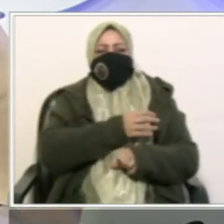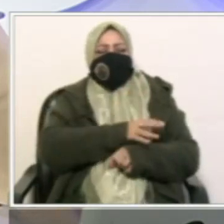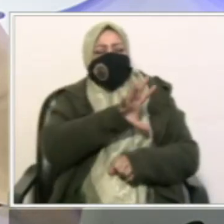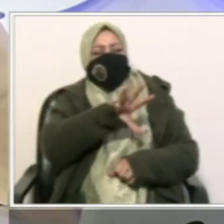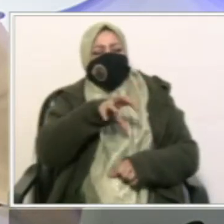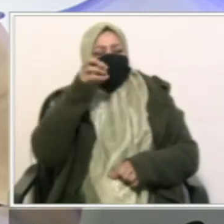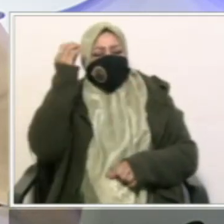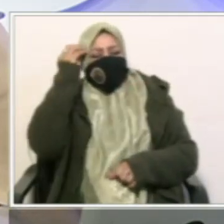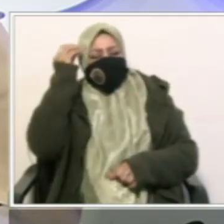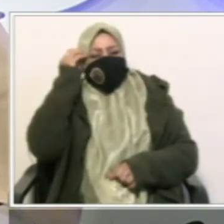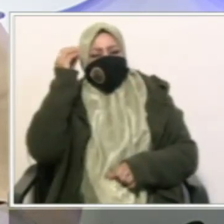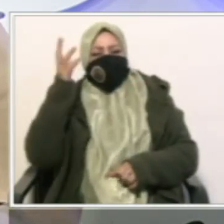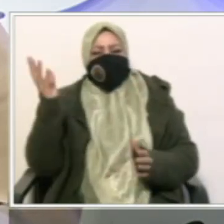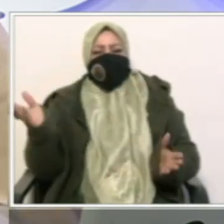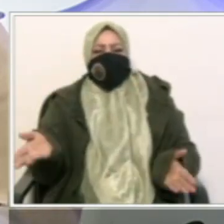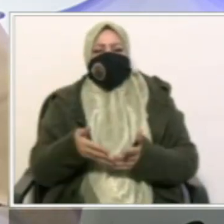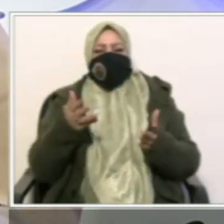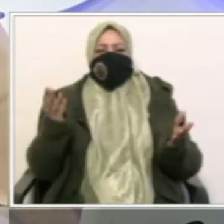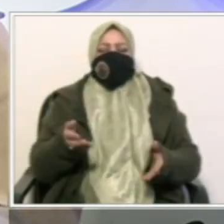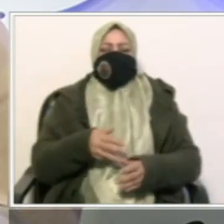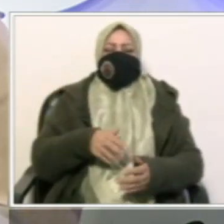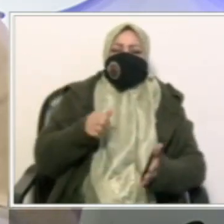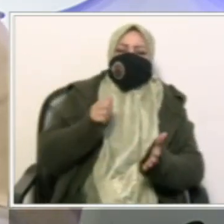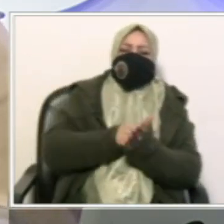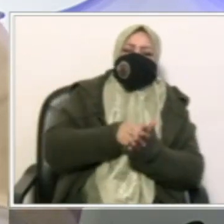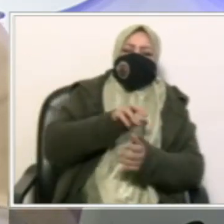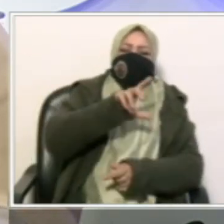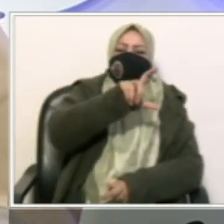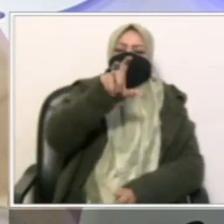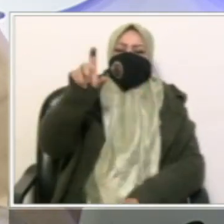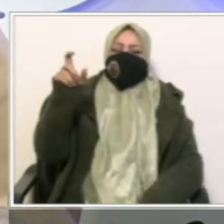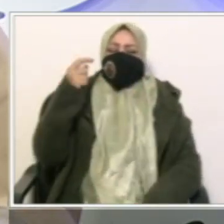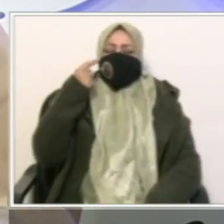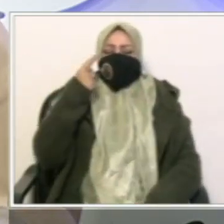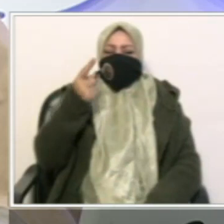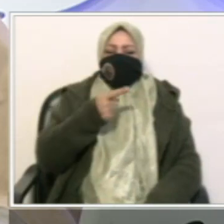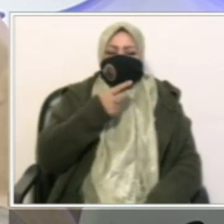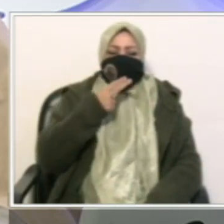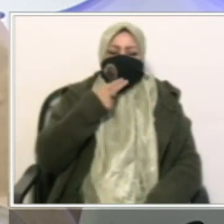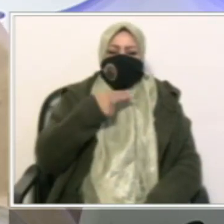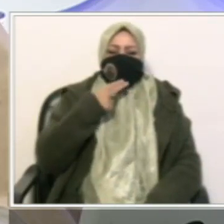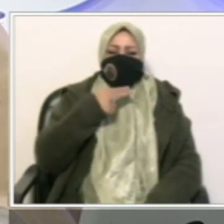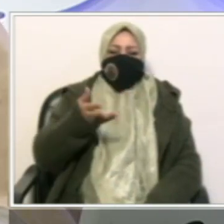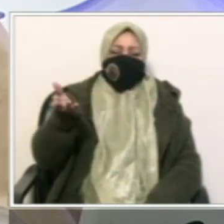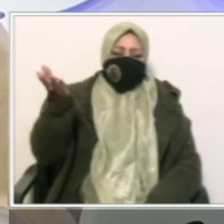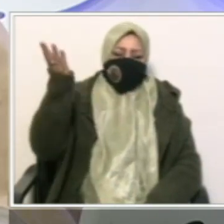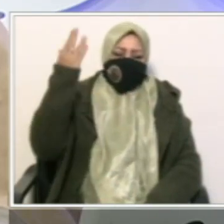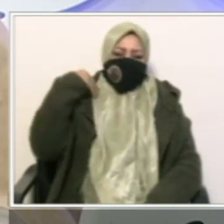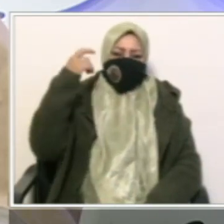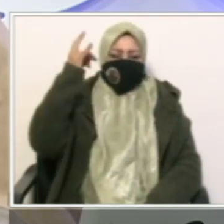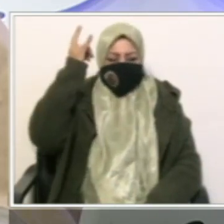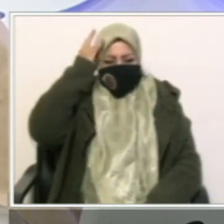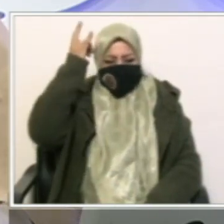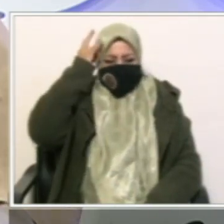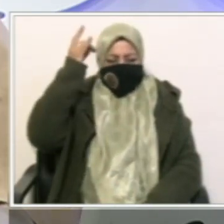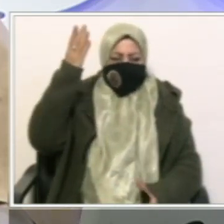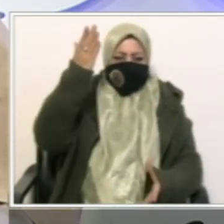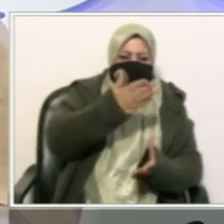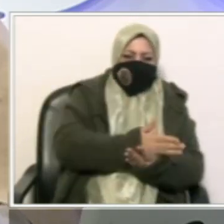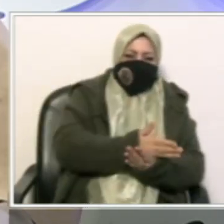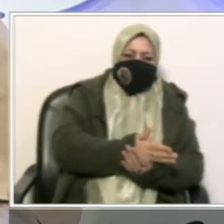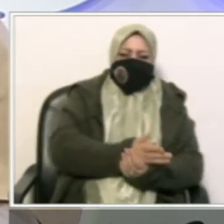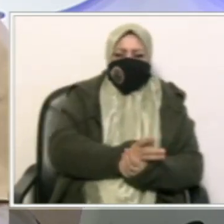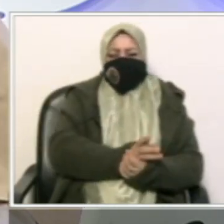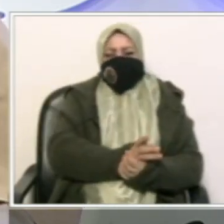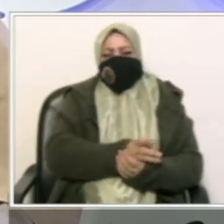المسلمين التي كان يعاني منها إبليس حتى يدخلها ويوسوس لفلان، فإذا قال لا إله إلا